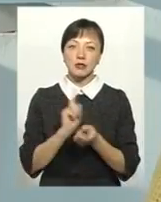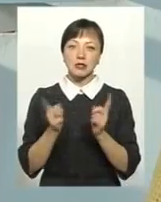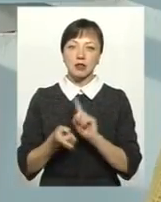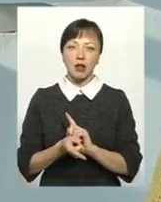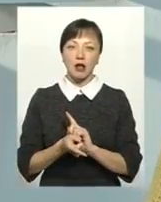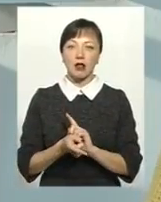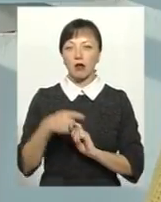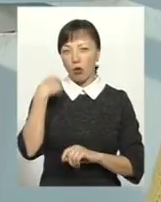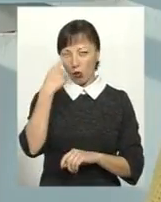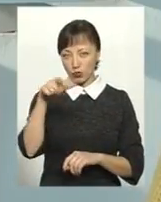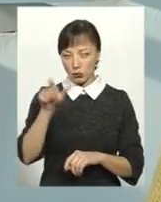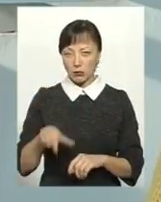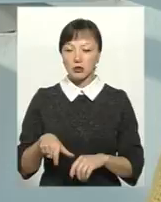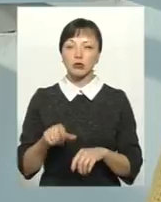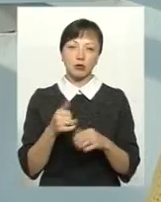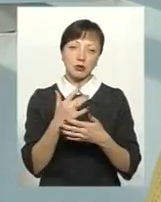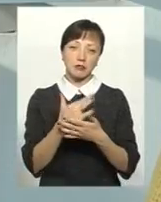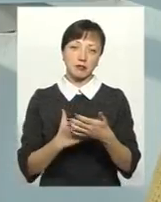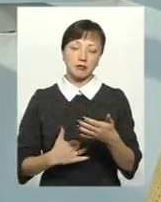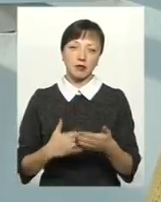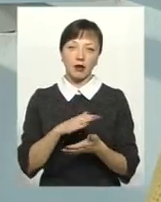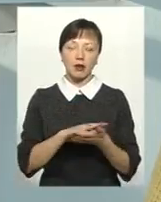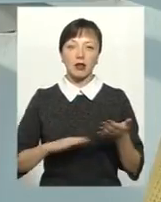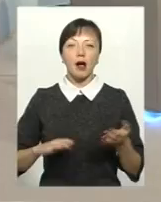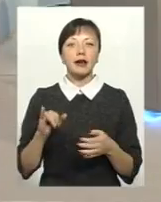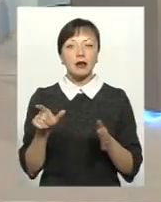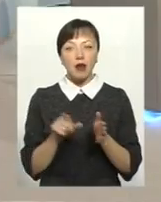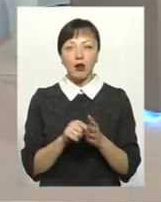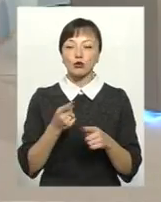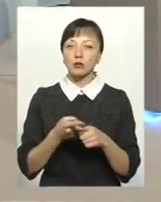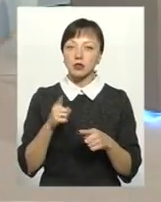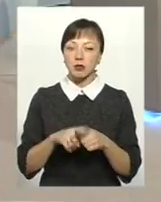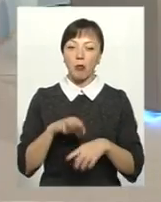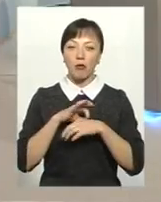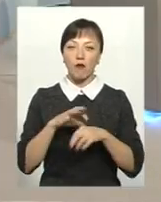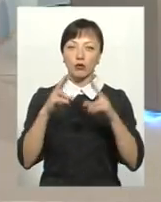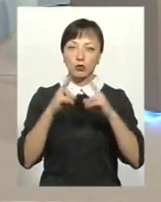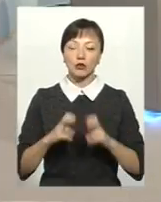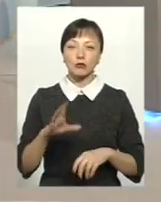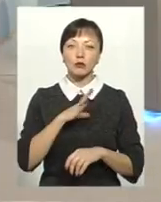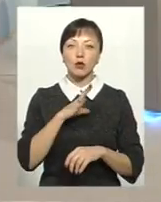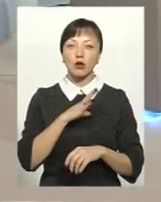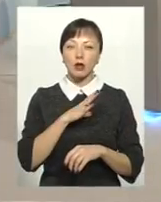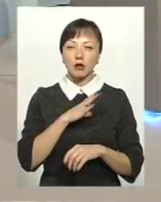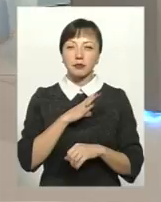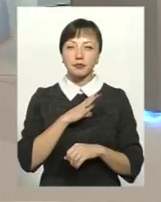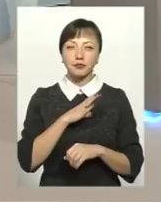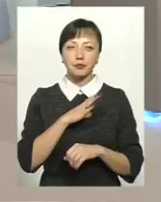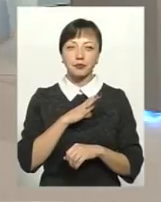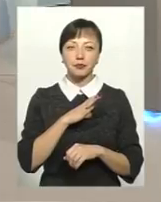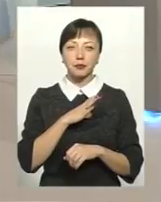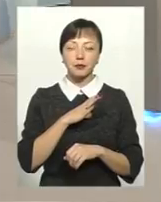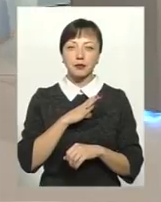дійсно особистістю і так далі. І разом з тим проводились дослідження, вони проходили дослідження,